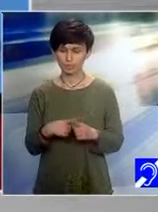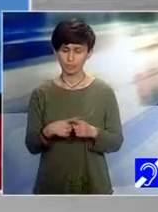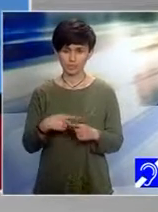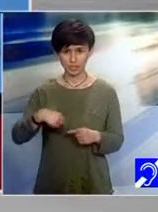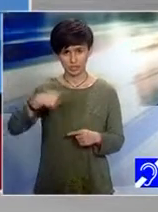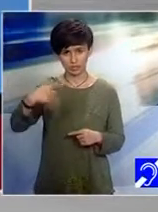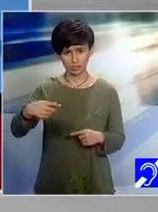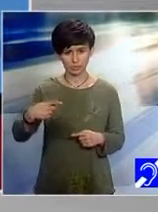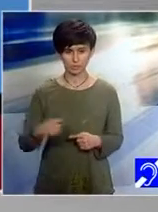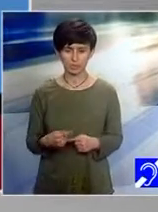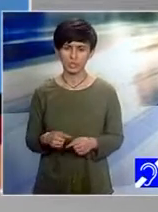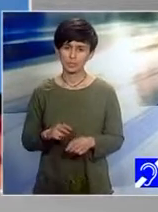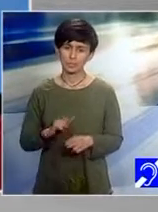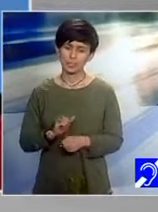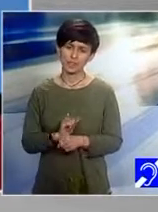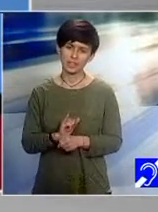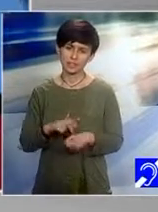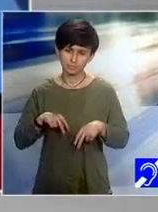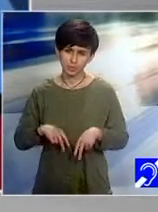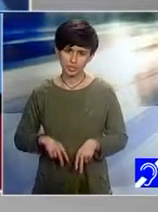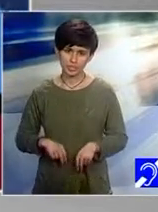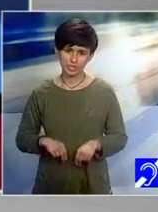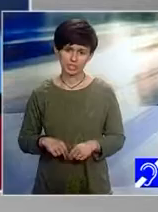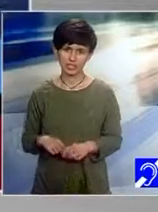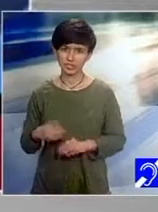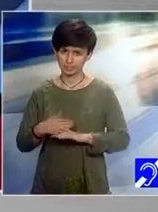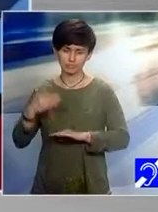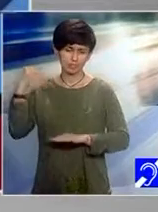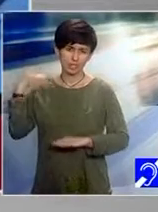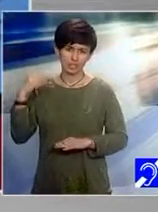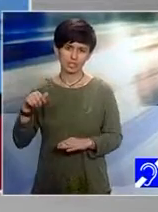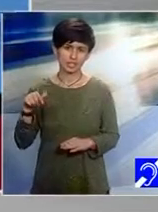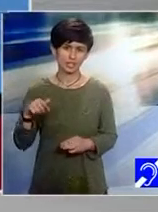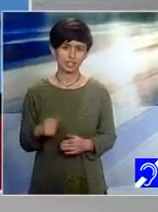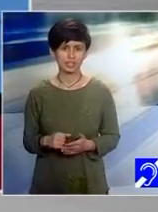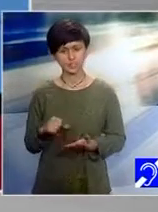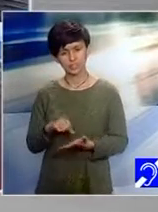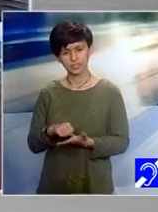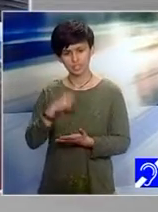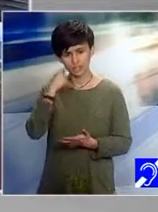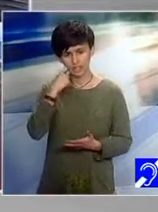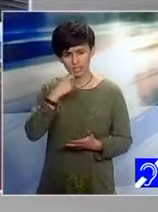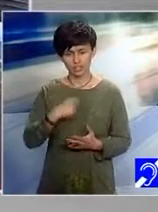care a fost de altfel și președinta, predecesoarea ta, președinta filialei clujene a Uniunii